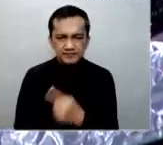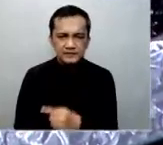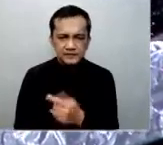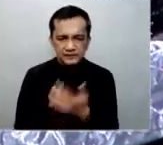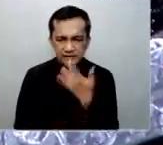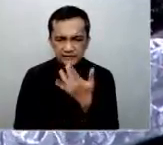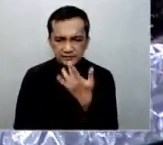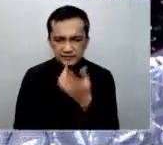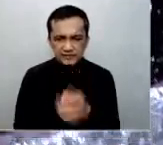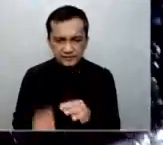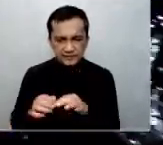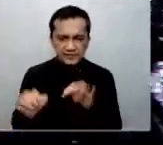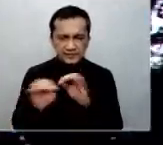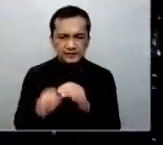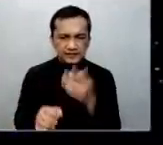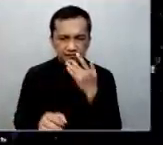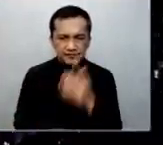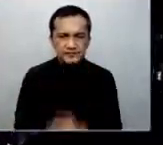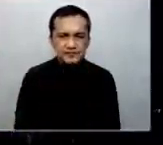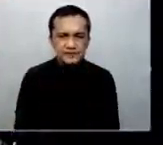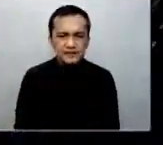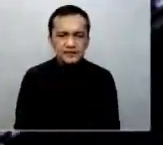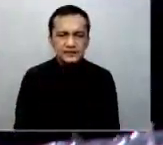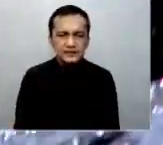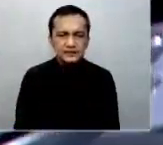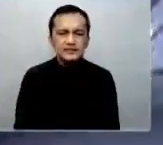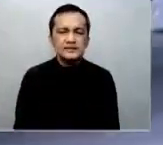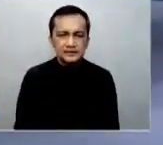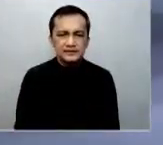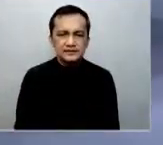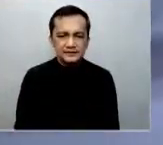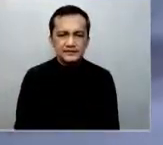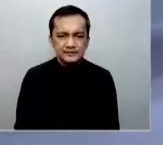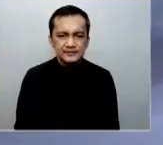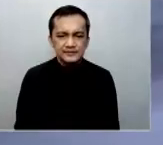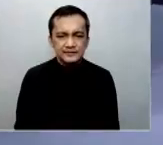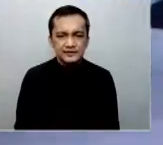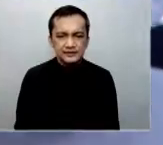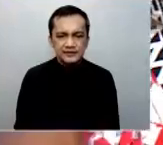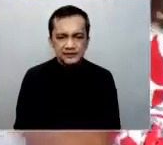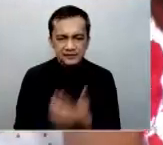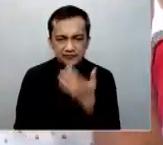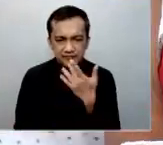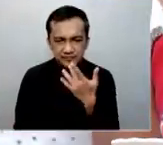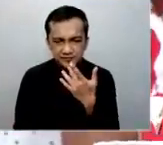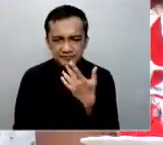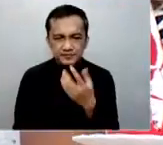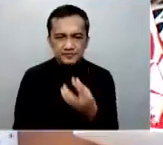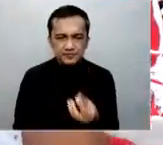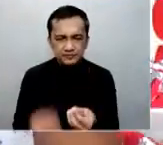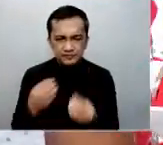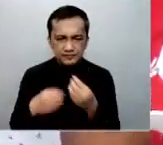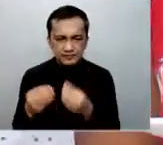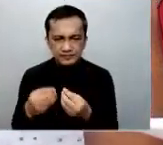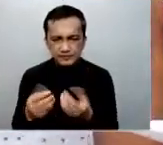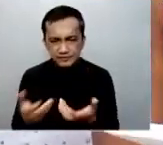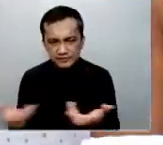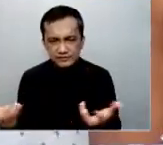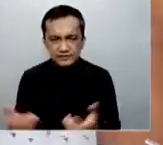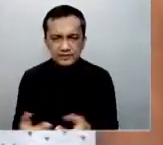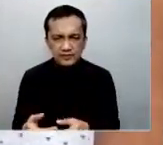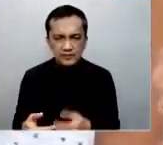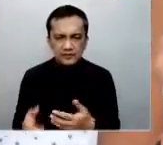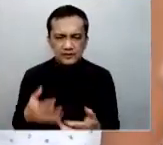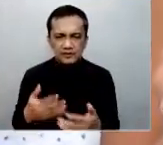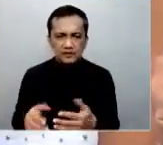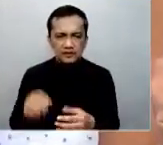yun nga. Ako din. Mga ganun eh. Yan. So, asa na? Malasa yung mga kakanin niya. Parang wala na. Ano mo kahit wala, kanina nasarapan na